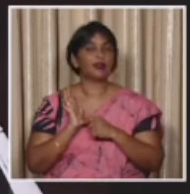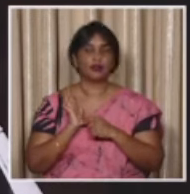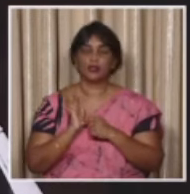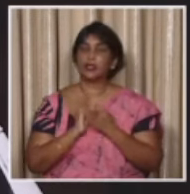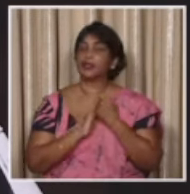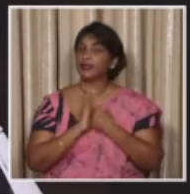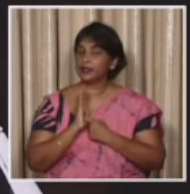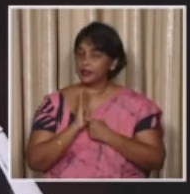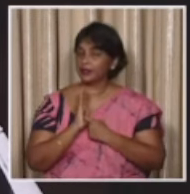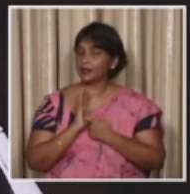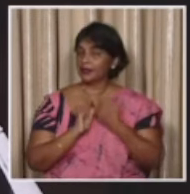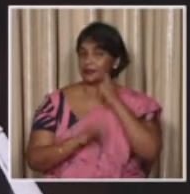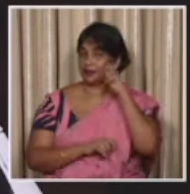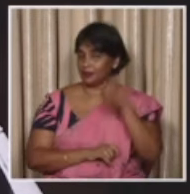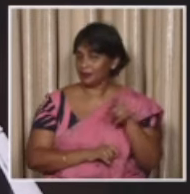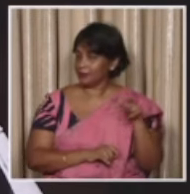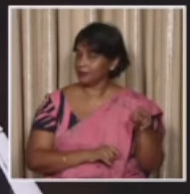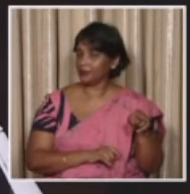රෙගුලේටරව